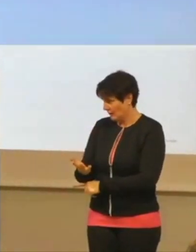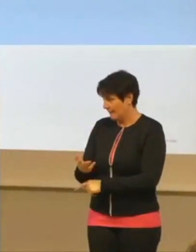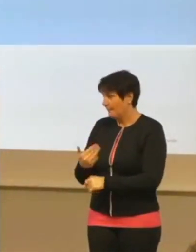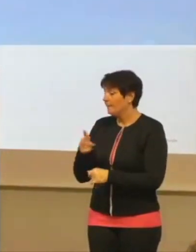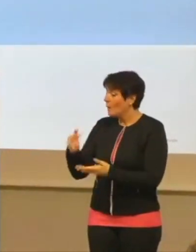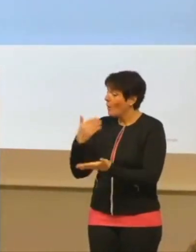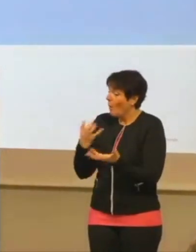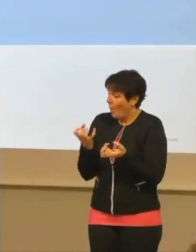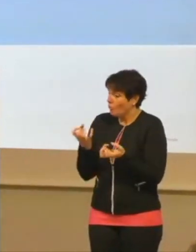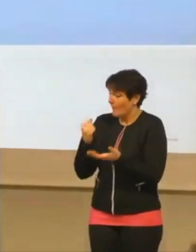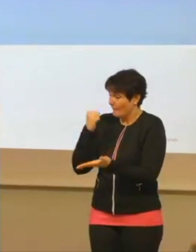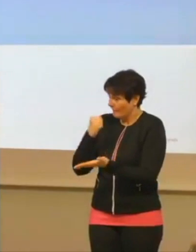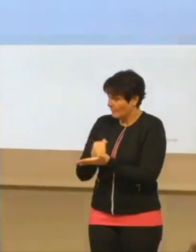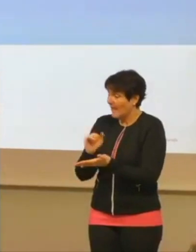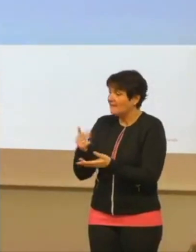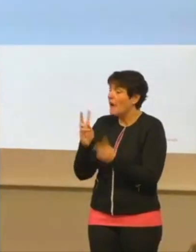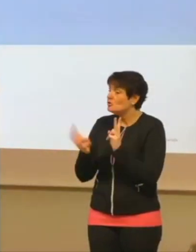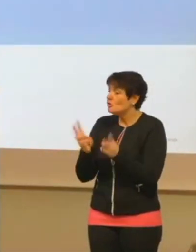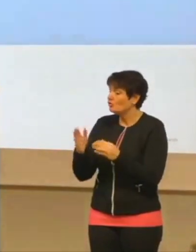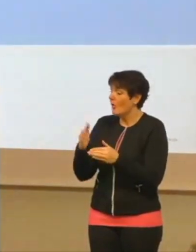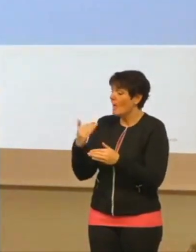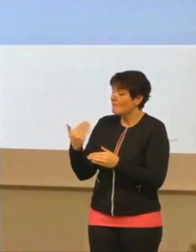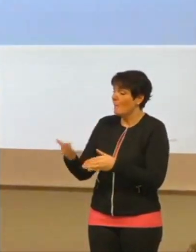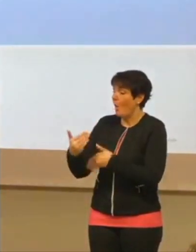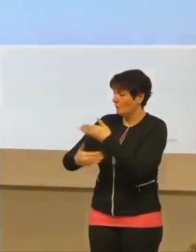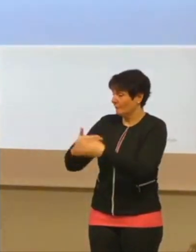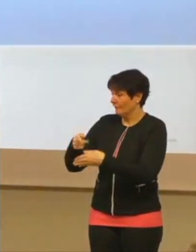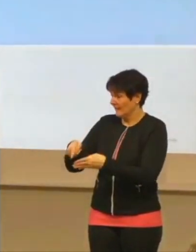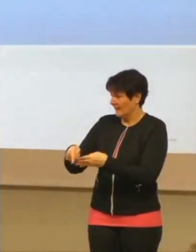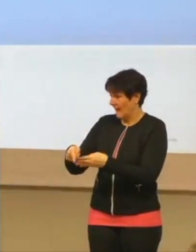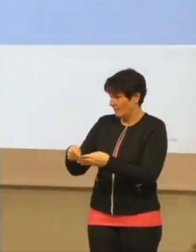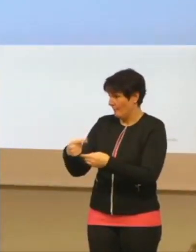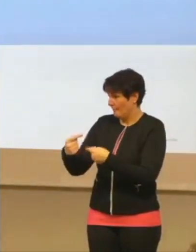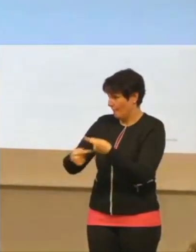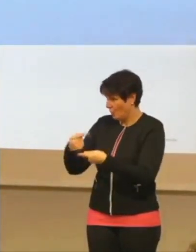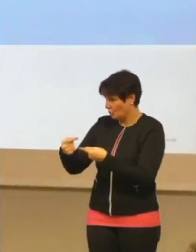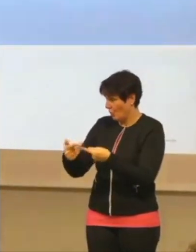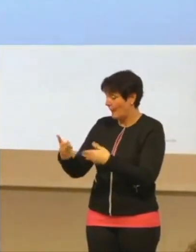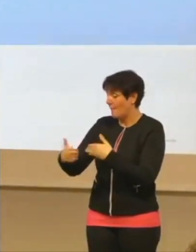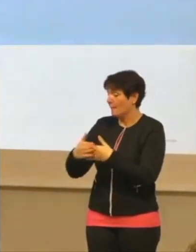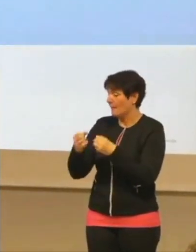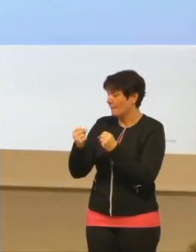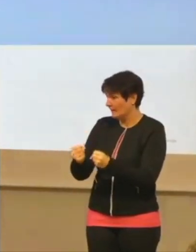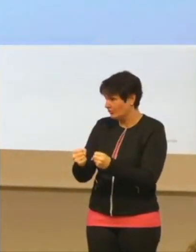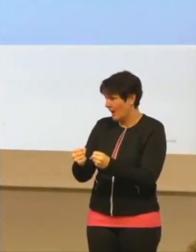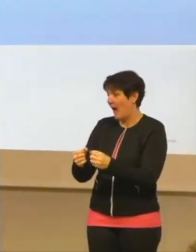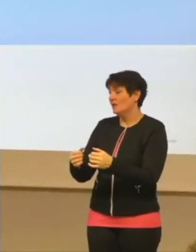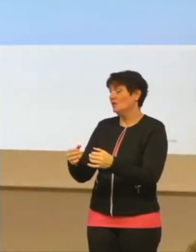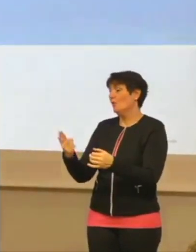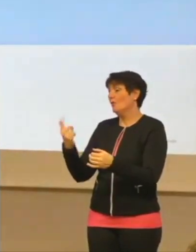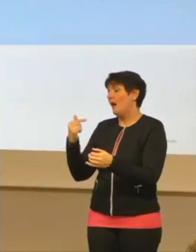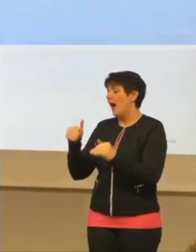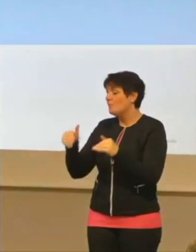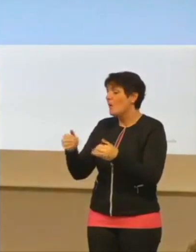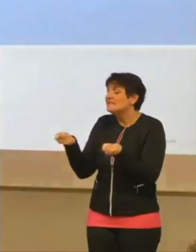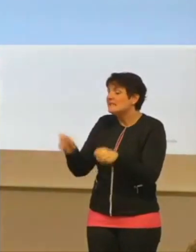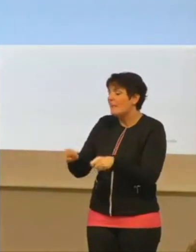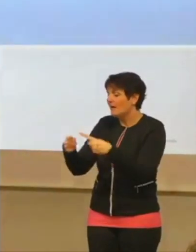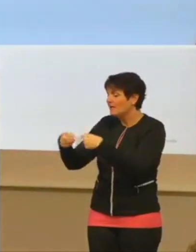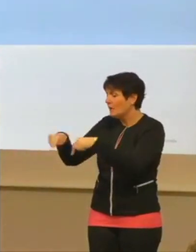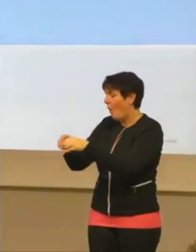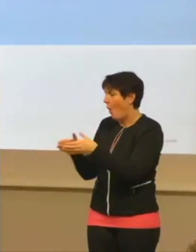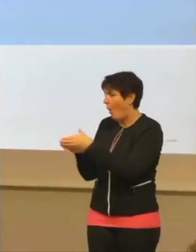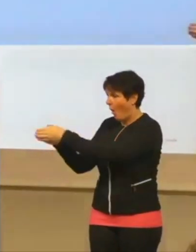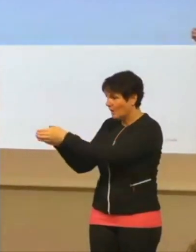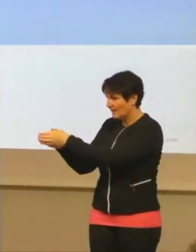to, da sodišče po izvedbenem postopku, v katerem svoje mnenje o pridržanju, zadržanju v zaprtem oddelku poda